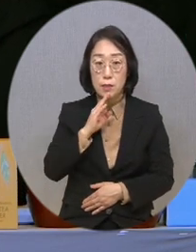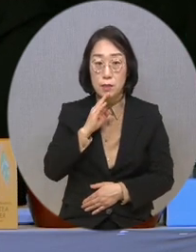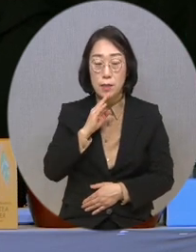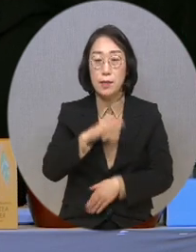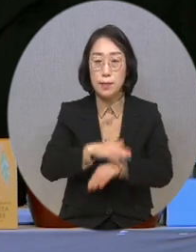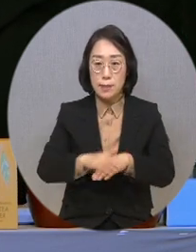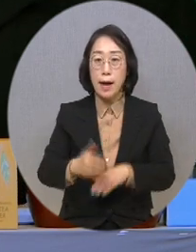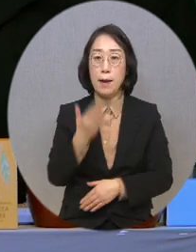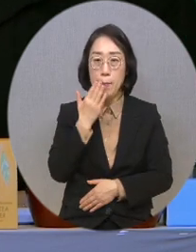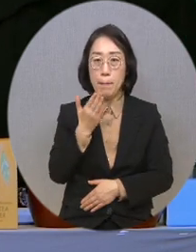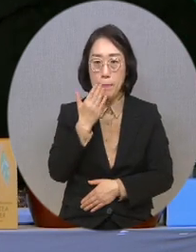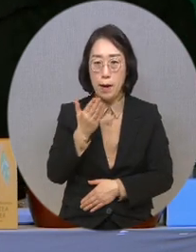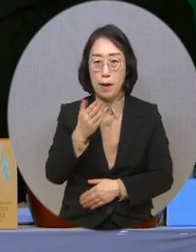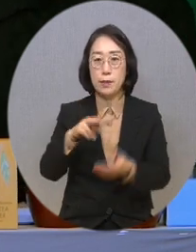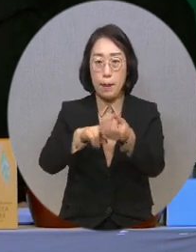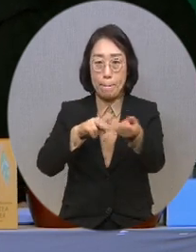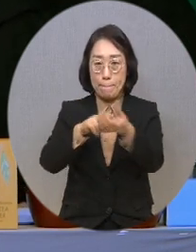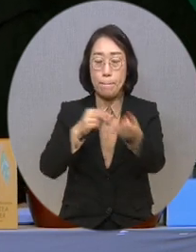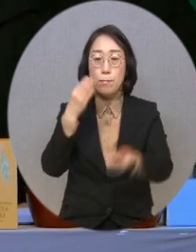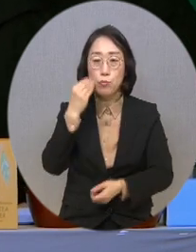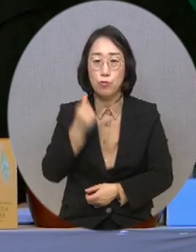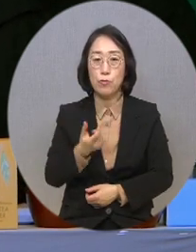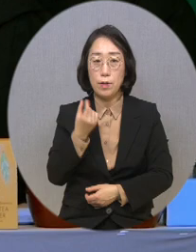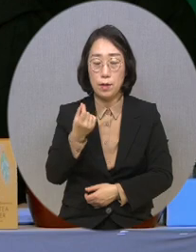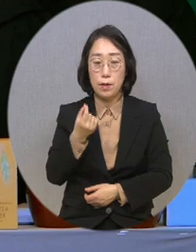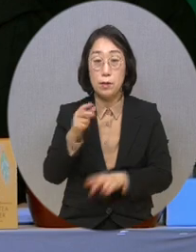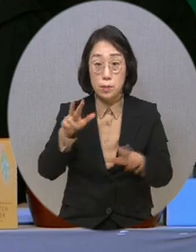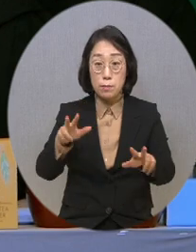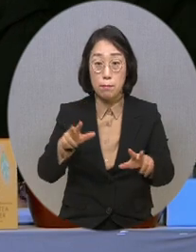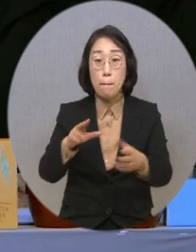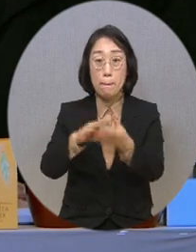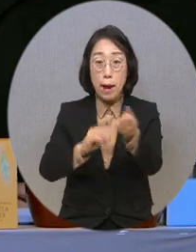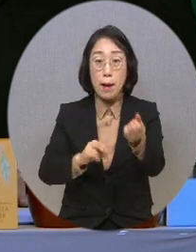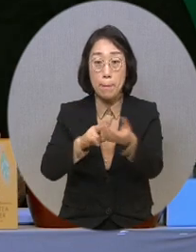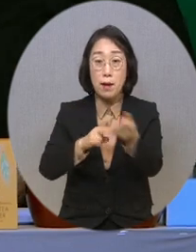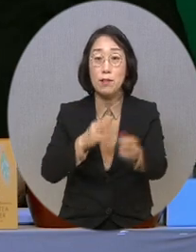같아. 예, 잘 팔 것 같아요. 잘 팔리고 있어. 그러니까요.